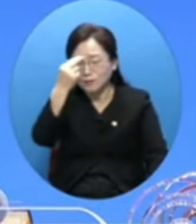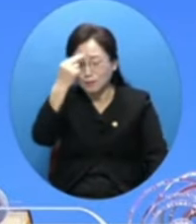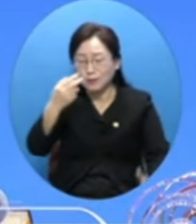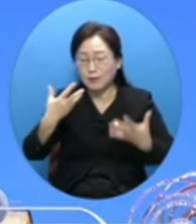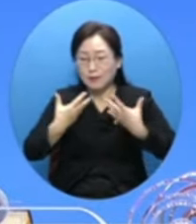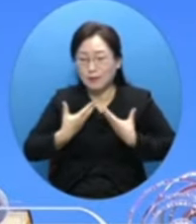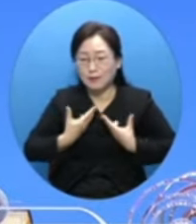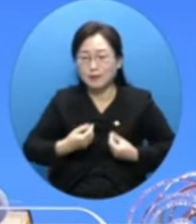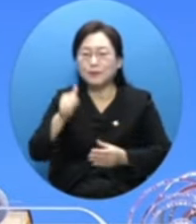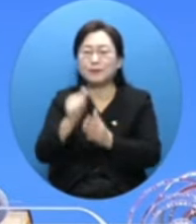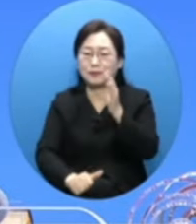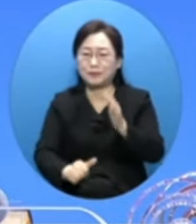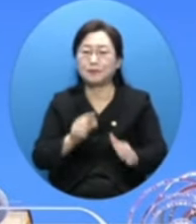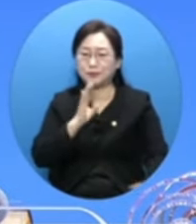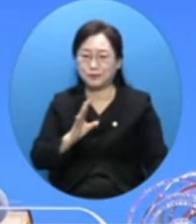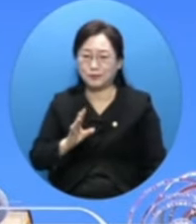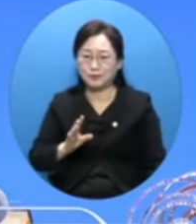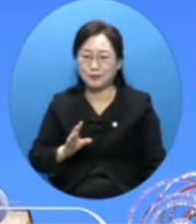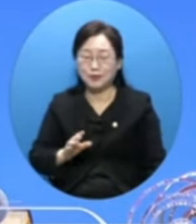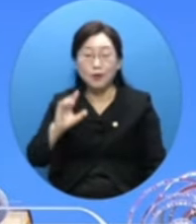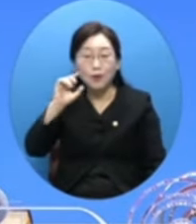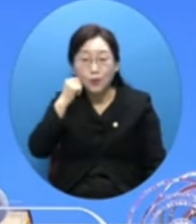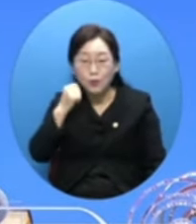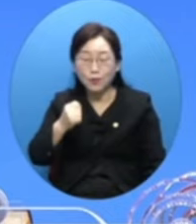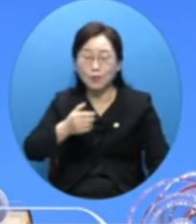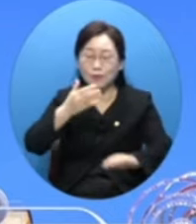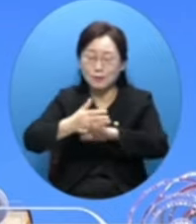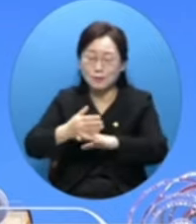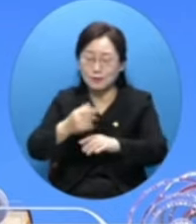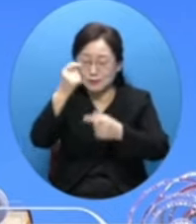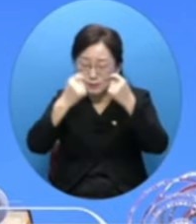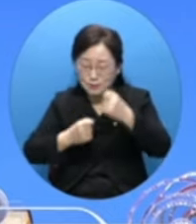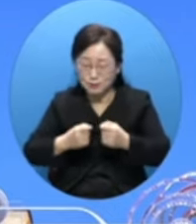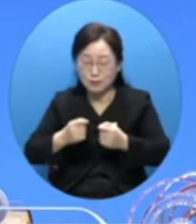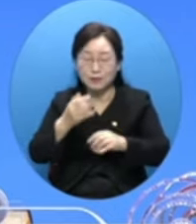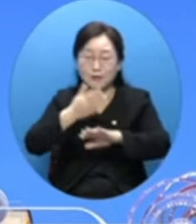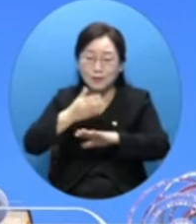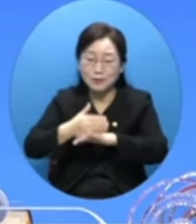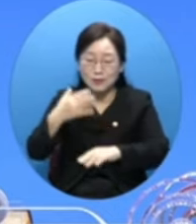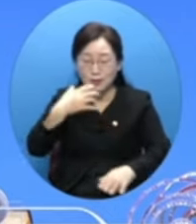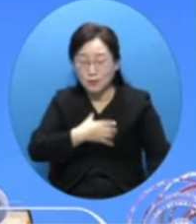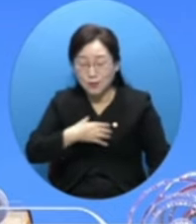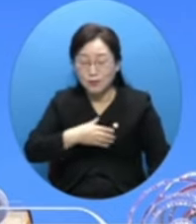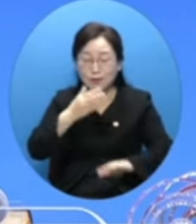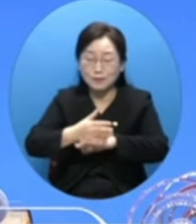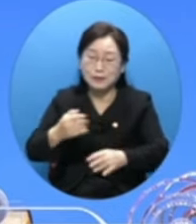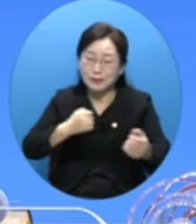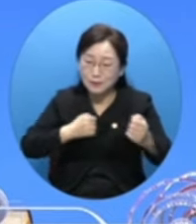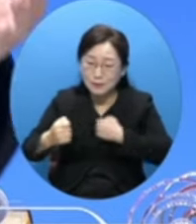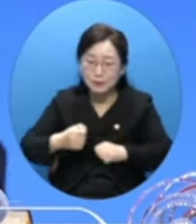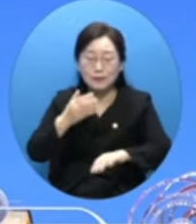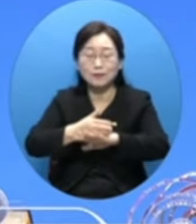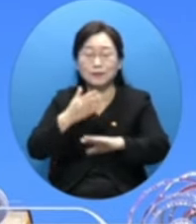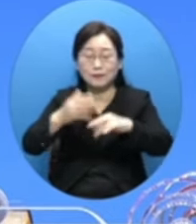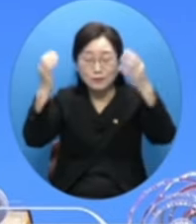절망에 빠지게 되는 것입니다. 어려워도 감사하고, 슬퍼도 감사하고, 괴로워도 감사하고, 답답해도 감사하고, 고통 가운데 감사할 때